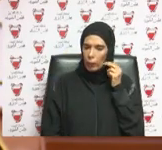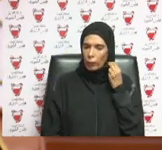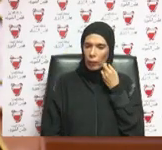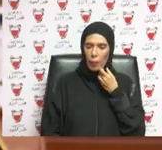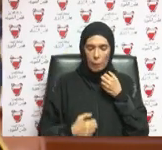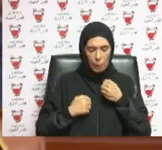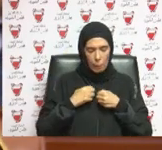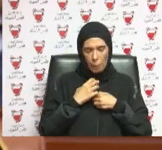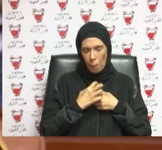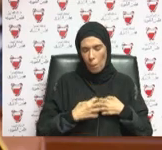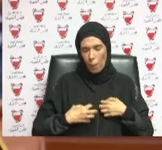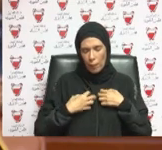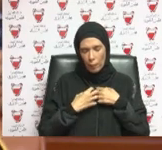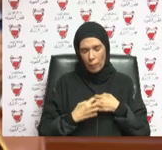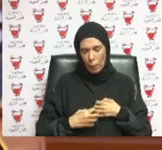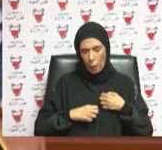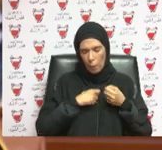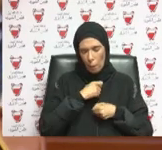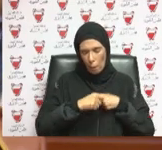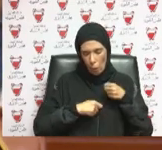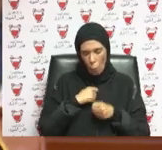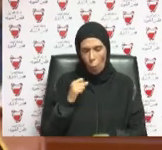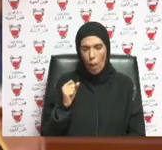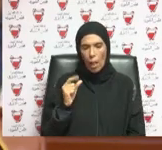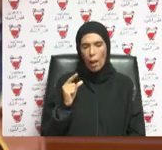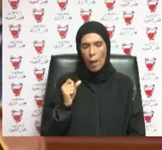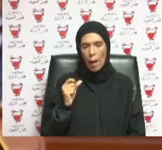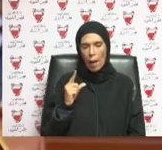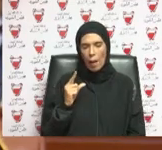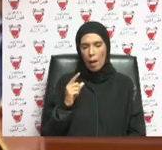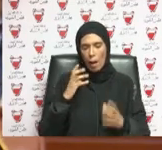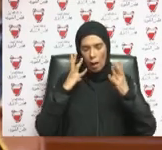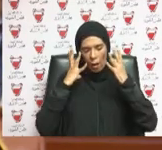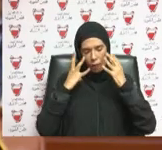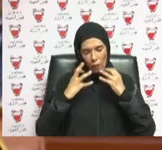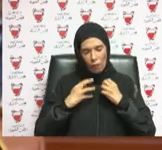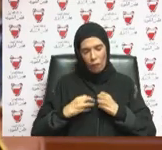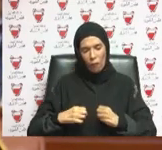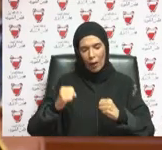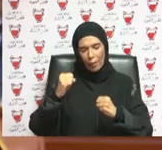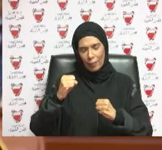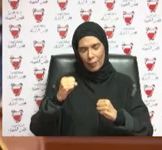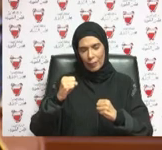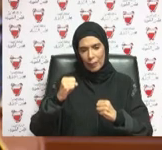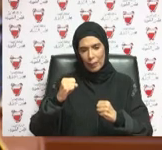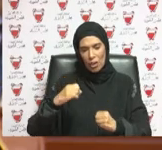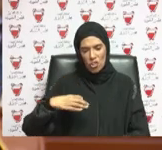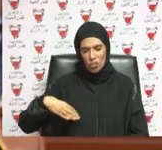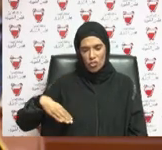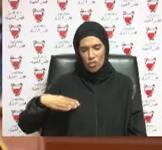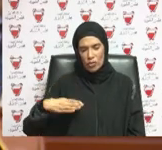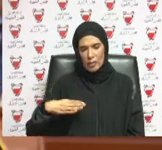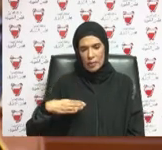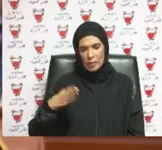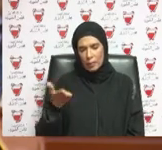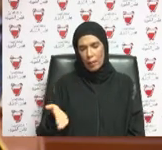وبمشاعر الحسرة والألم بفقد الراحل الكبير صاحب السمو الملكي